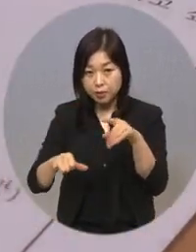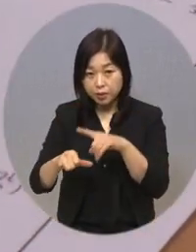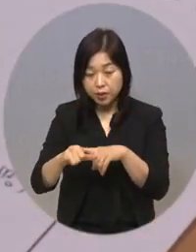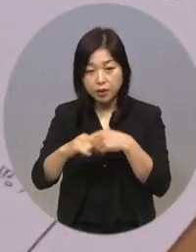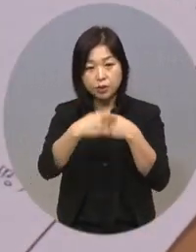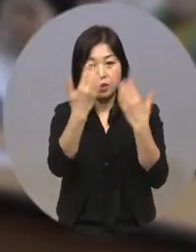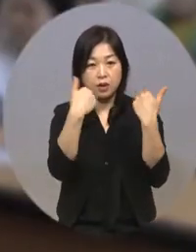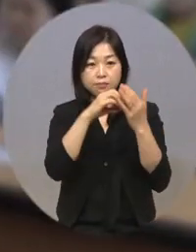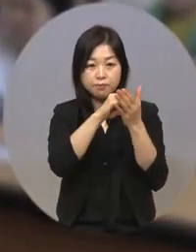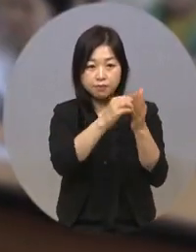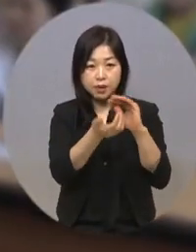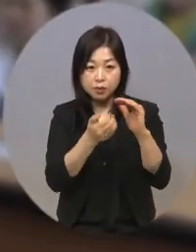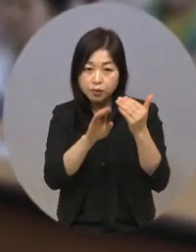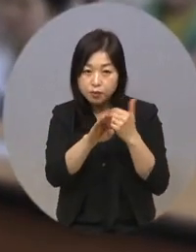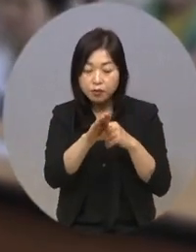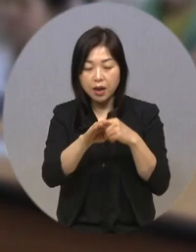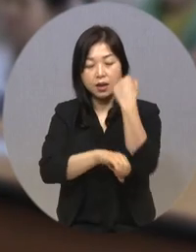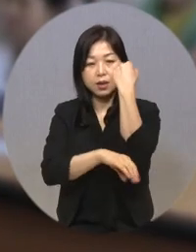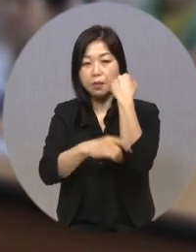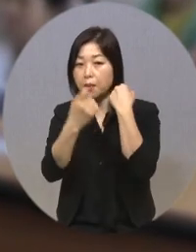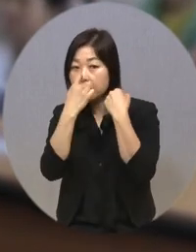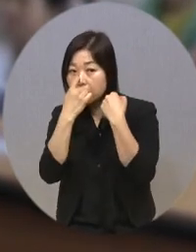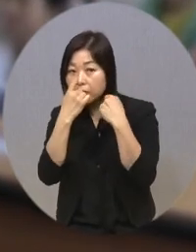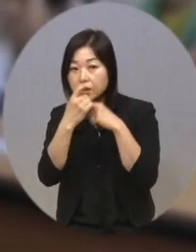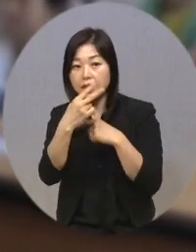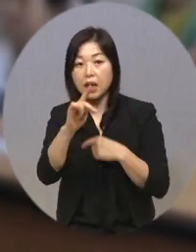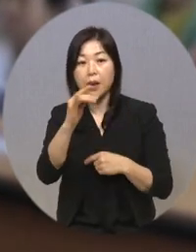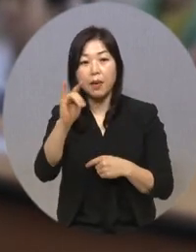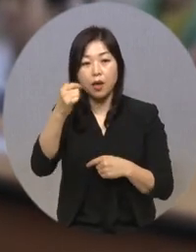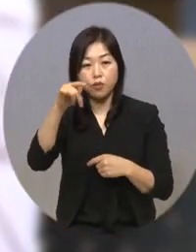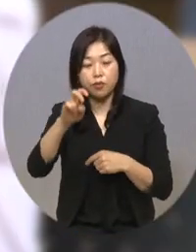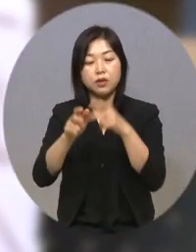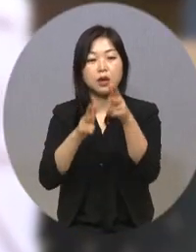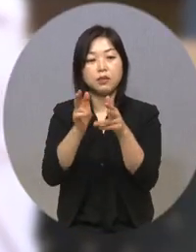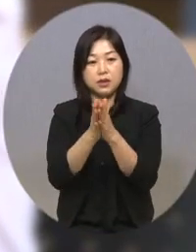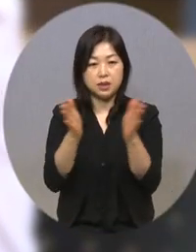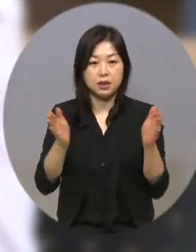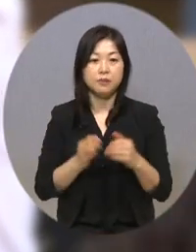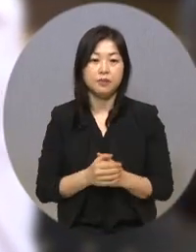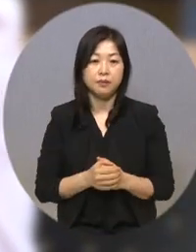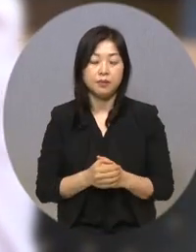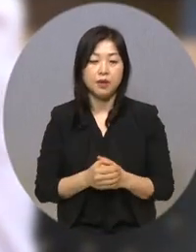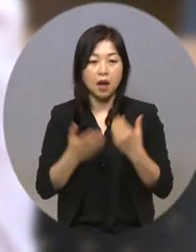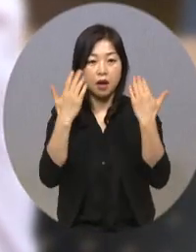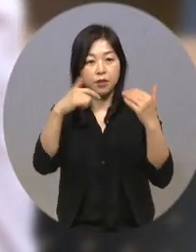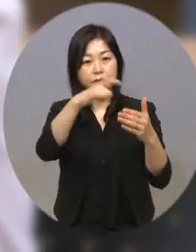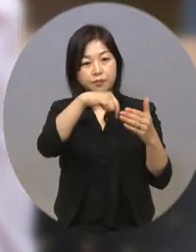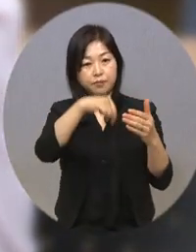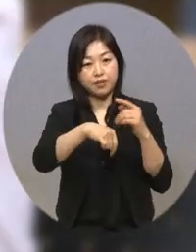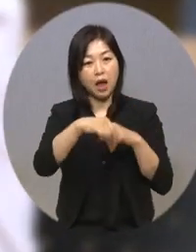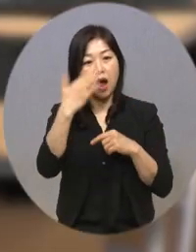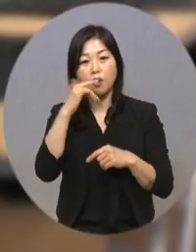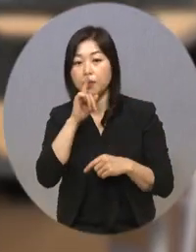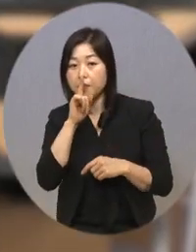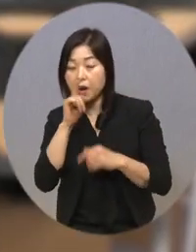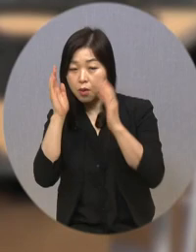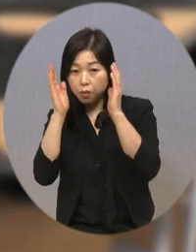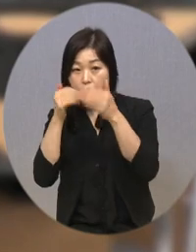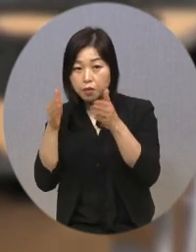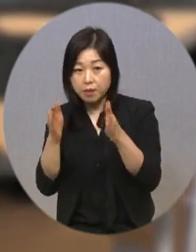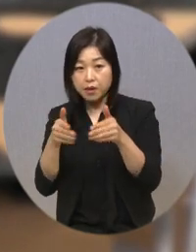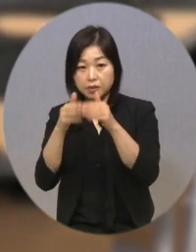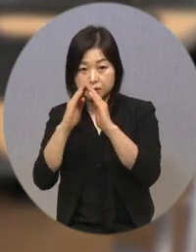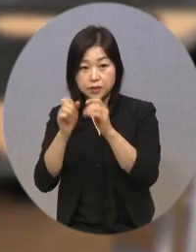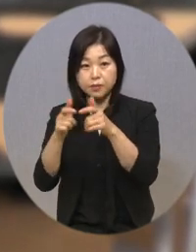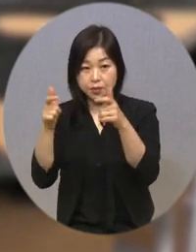전후 기초학습을 지원하는 다배움 사업을 시작합니다. 이 밖에도 학교 내 한국어 학급 설치